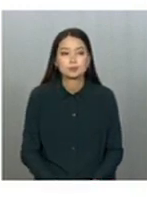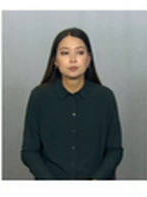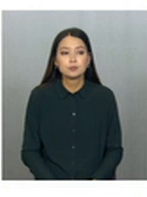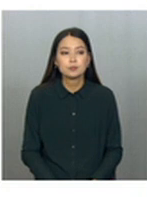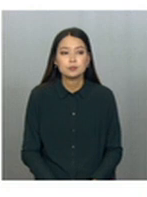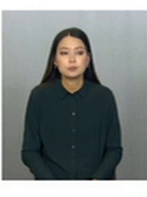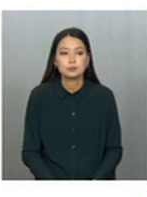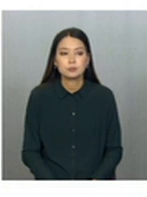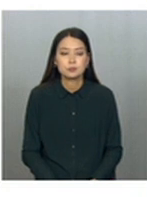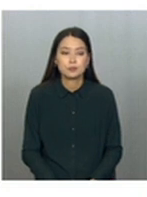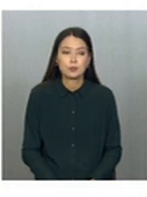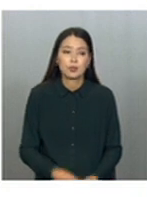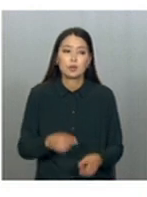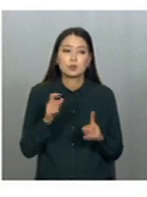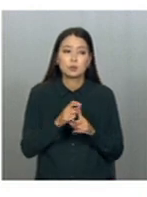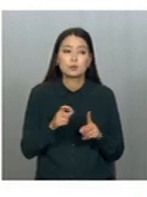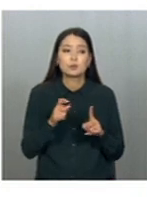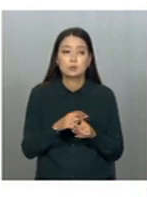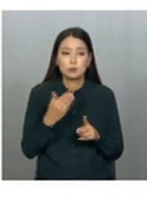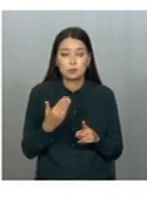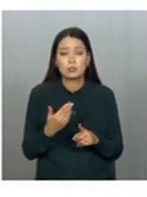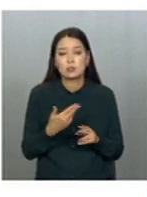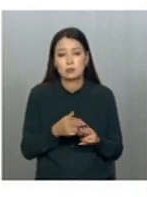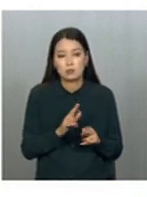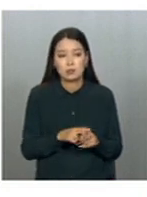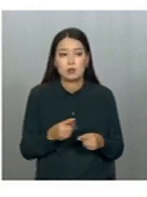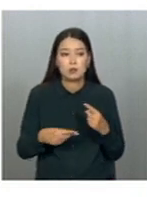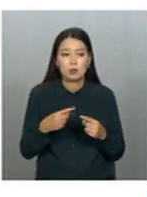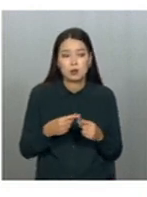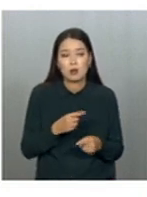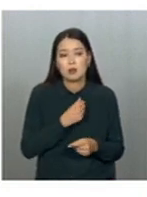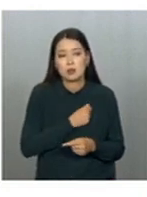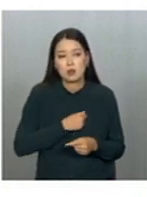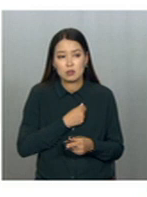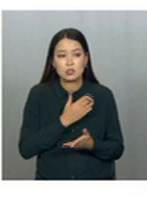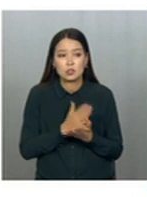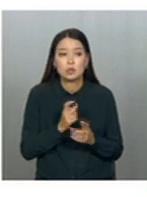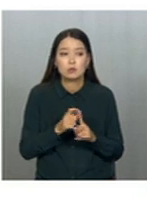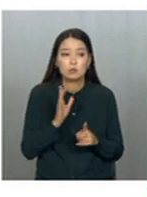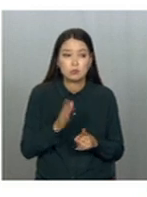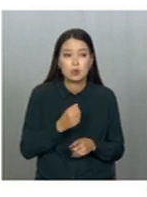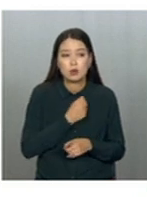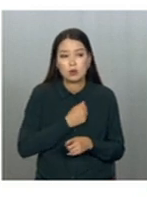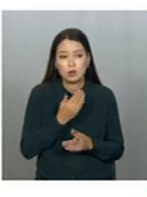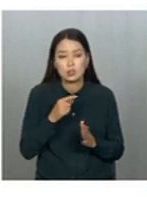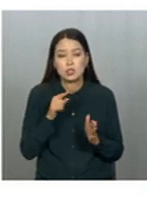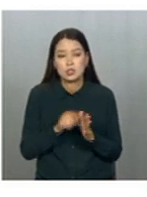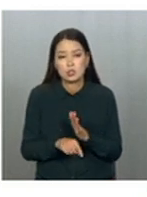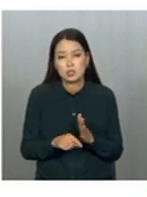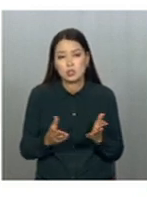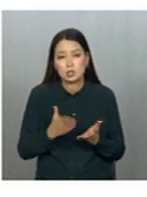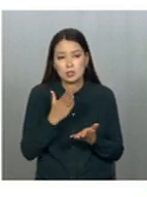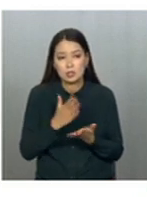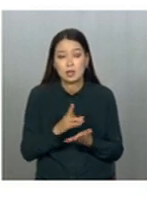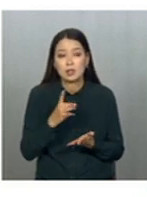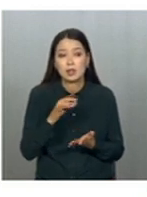мысал, сөз сөздің шабын түртпек, ашу алды сөз болса, ашу арты жендеттік деп, Крейгел